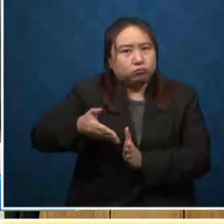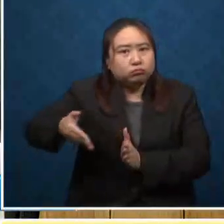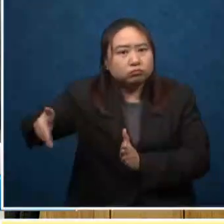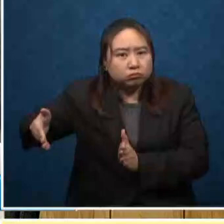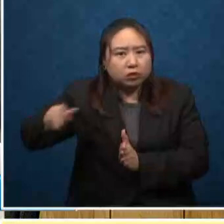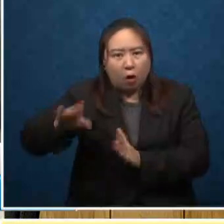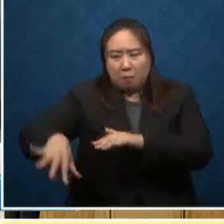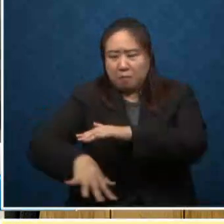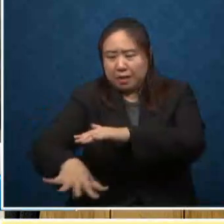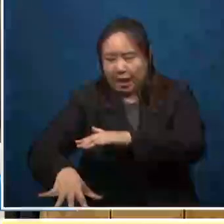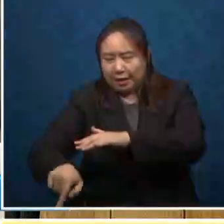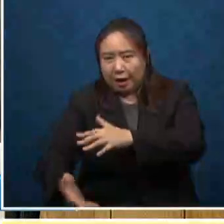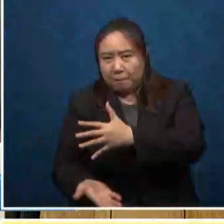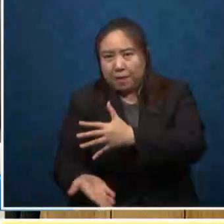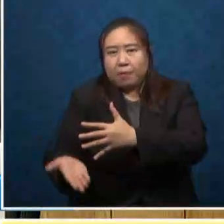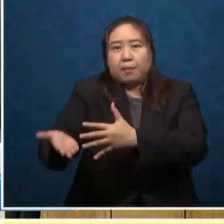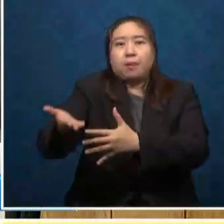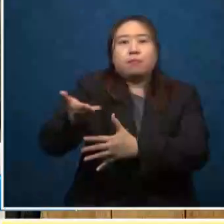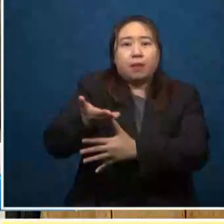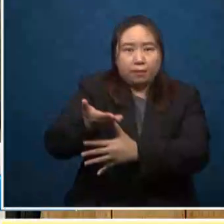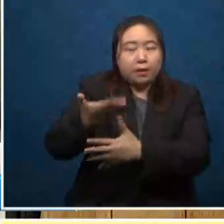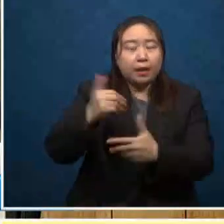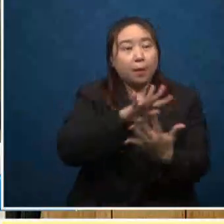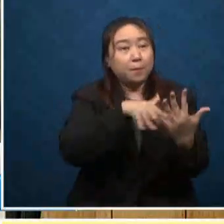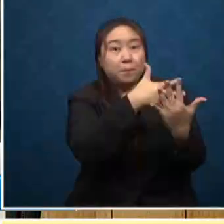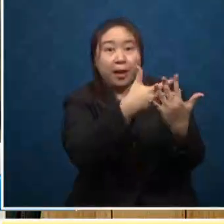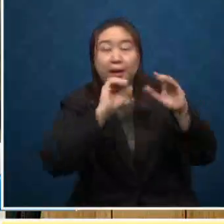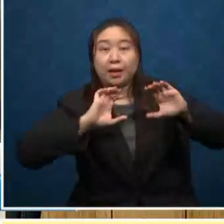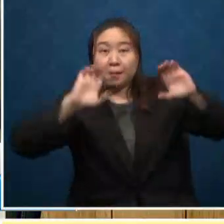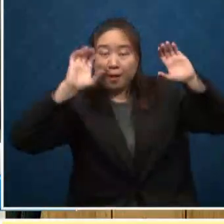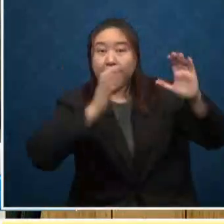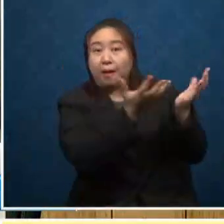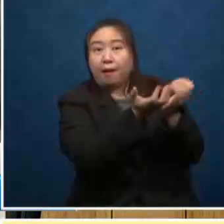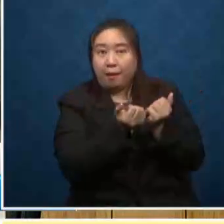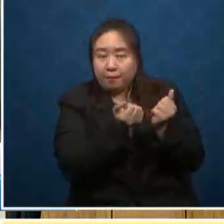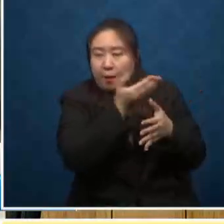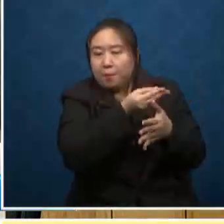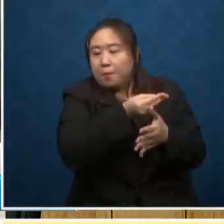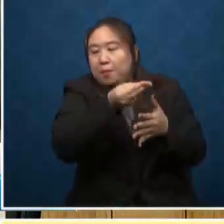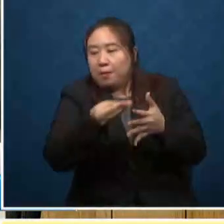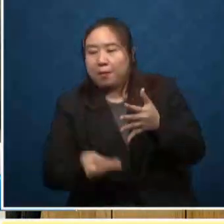านรากขึ้นสู่ข้างบนเพื่อจะรองรับนโยบายจากรัฐบาลหรือจากส่วนบนลงล่างได้ขอบพระคุณครับ